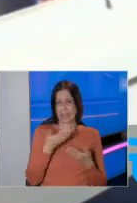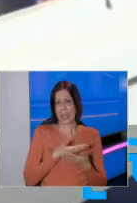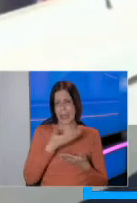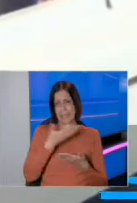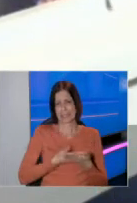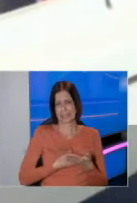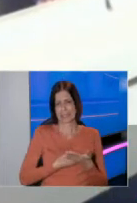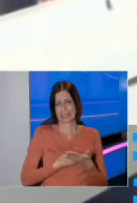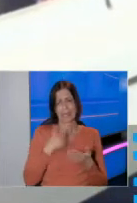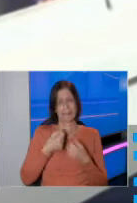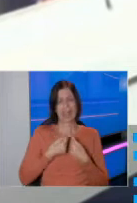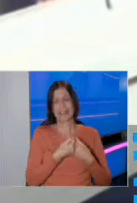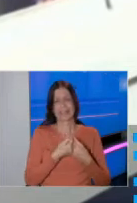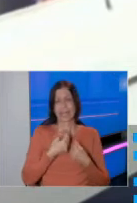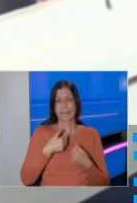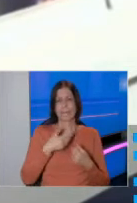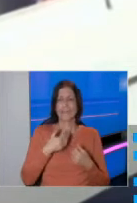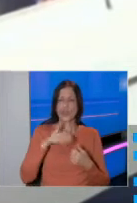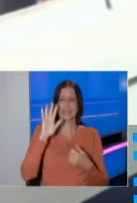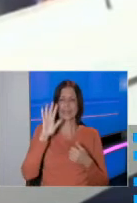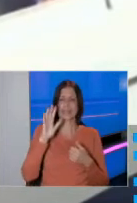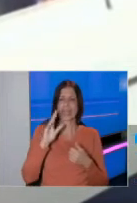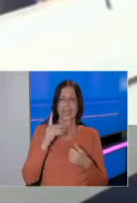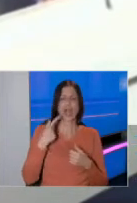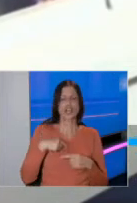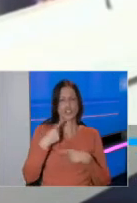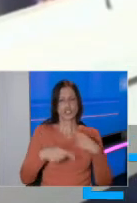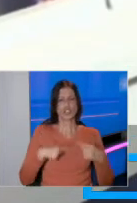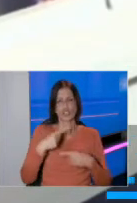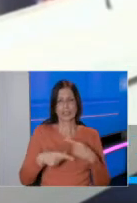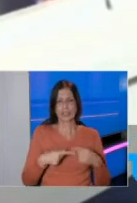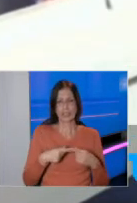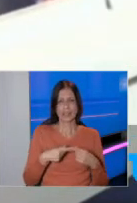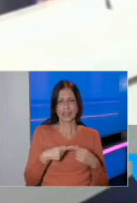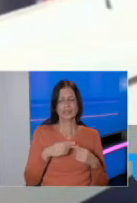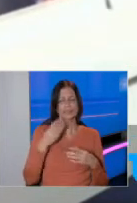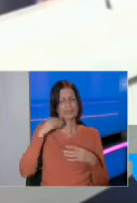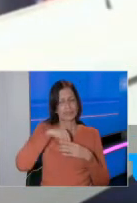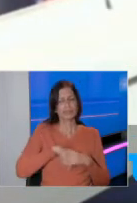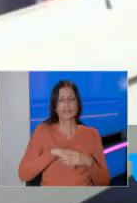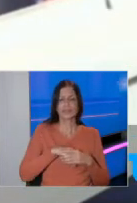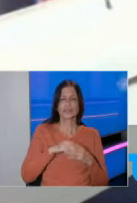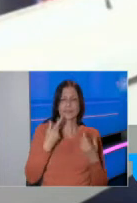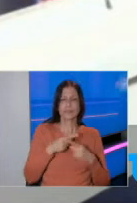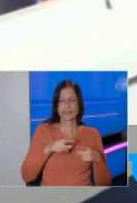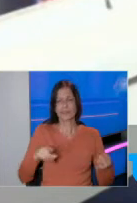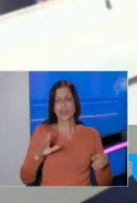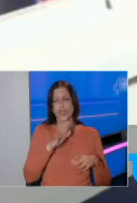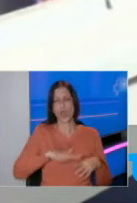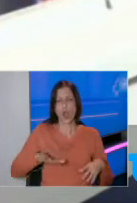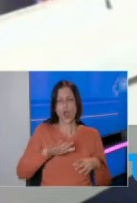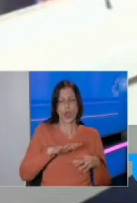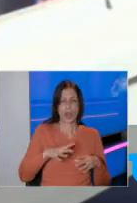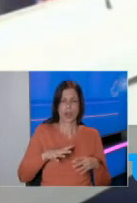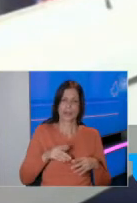מצא עידן מאתגר ביותר להיות מוטמע. השנה התיקון לחוק מוטמע בצורה אורכית בכל מערכת